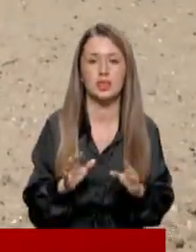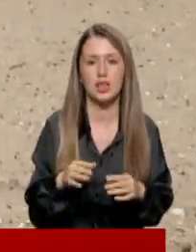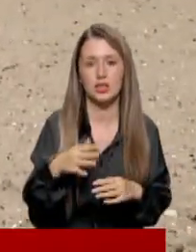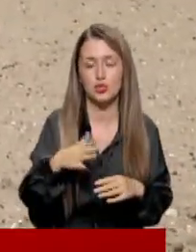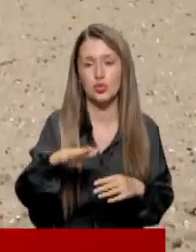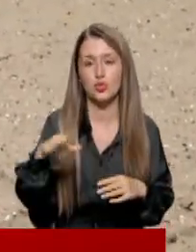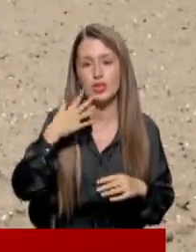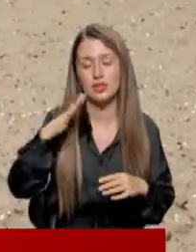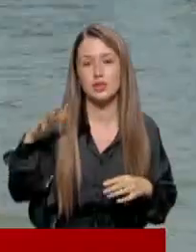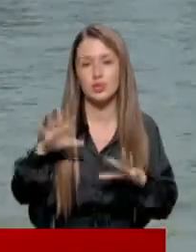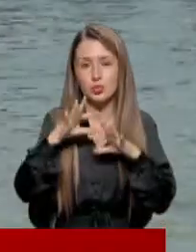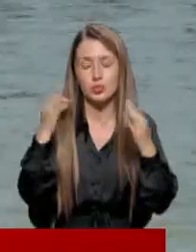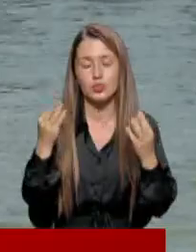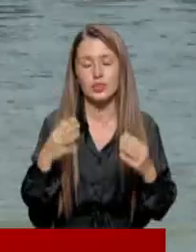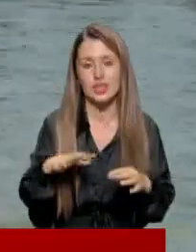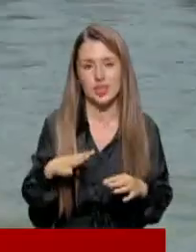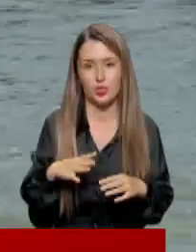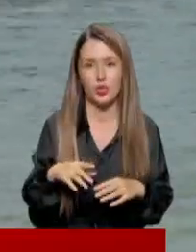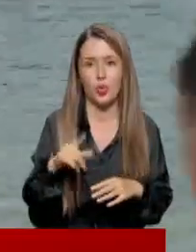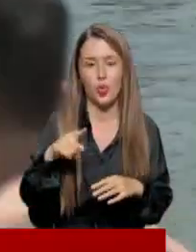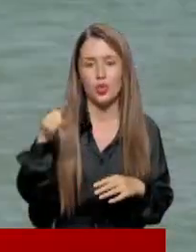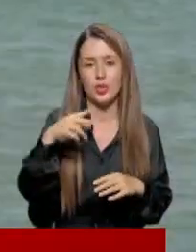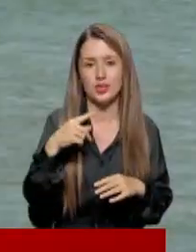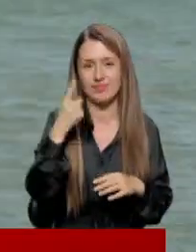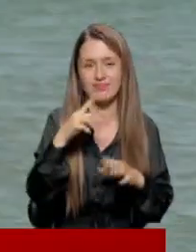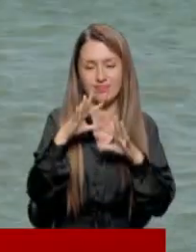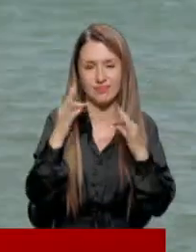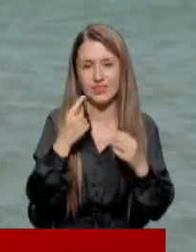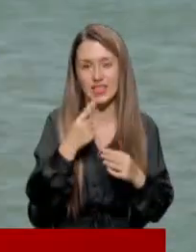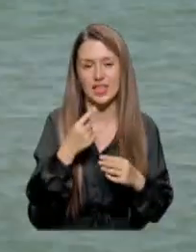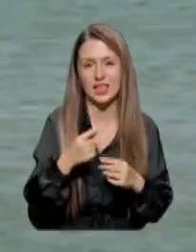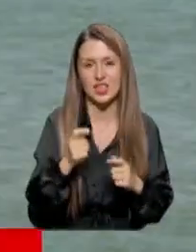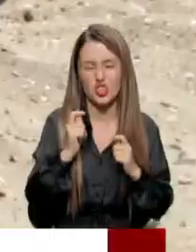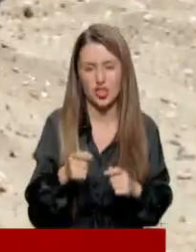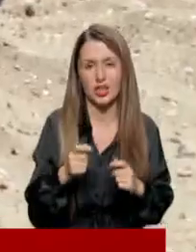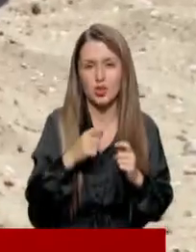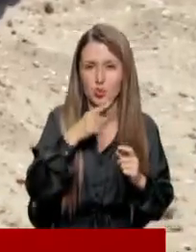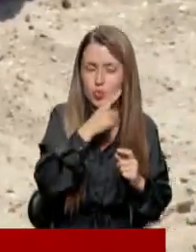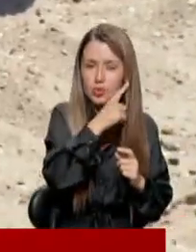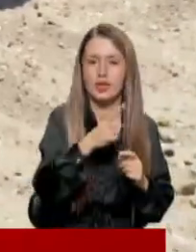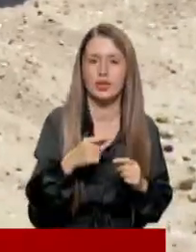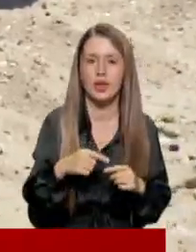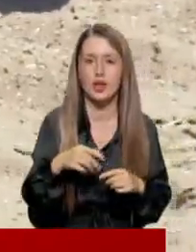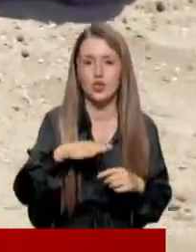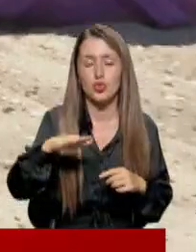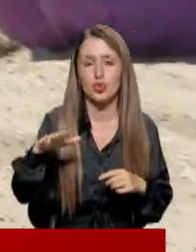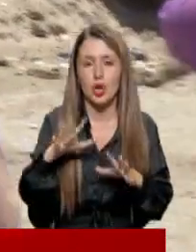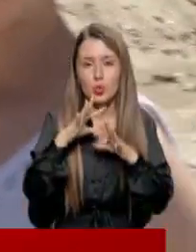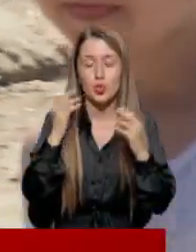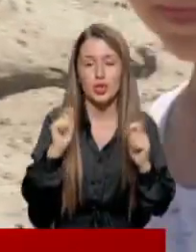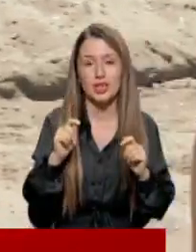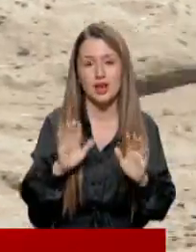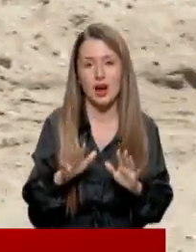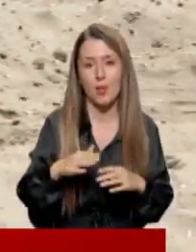denize girmek, mutlu olmak istiyor. Onların yüzü gülsün diye şartlar zorlandı bu bayramda da. Çocuklar bir şekilde mutlu edildi